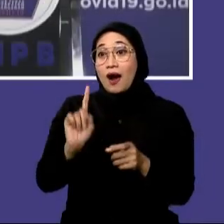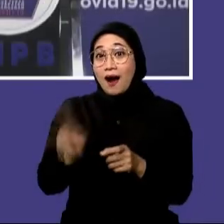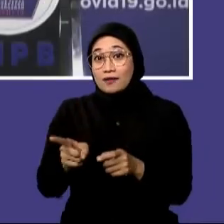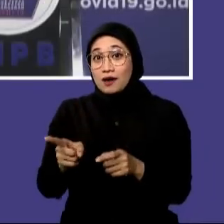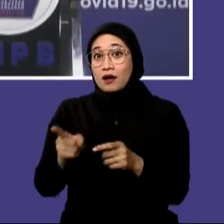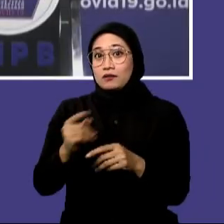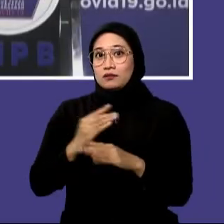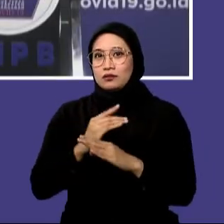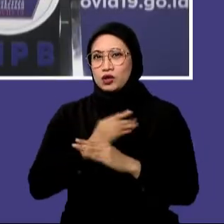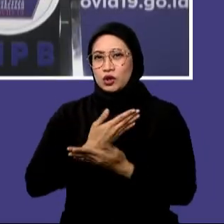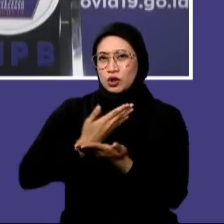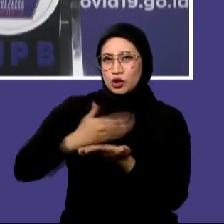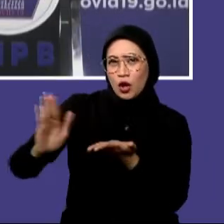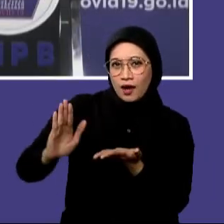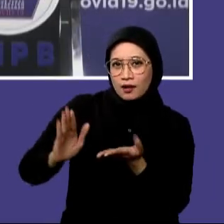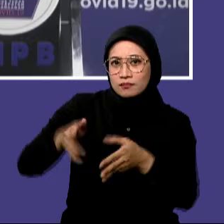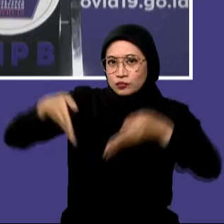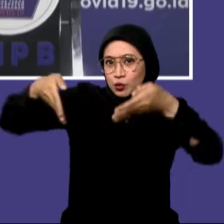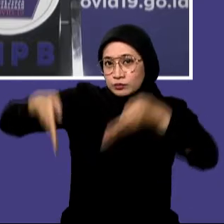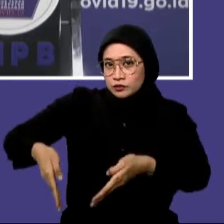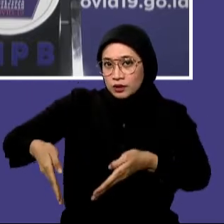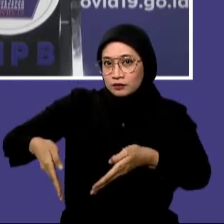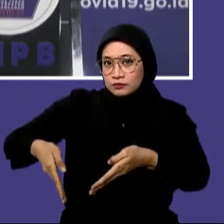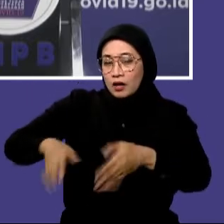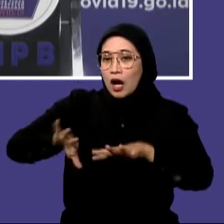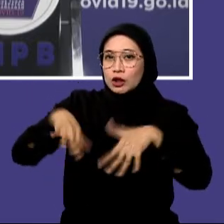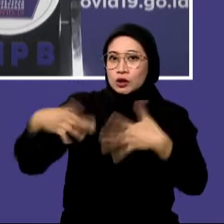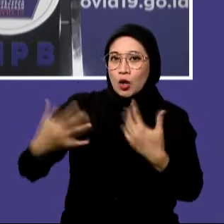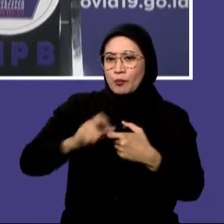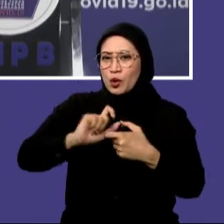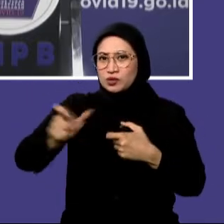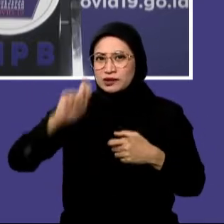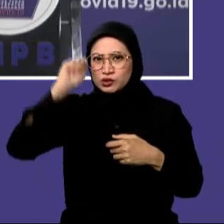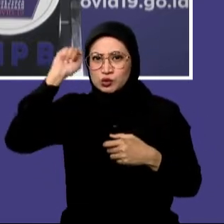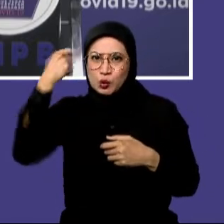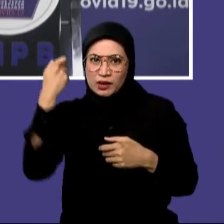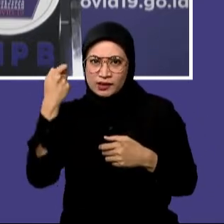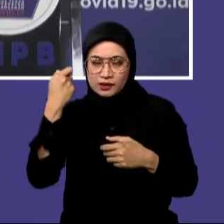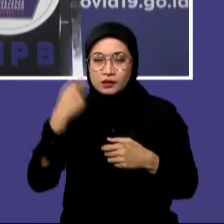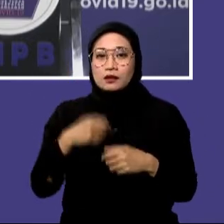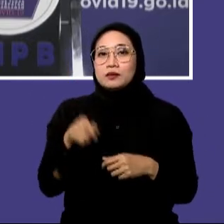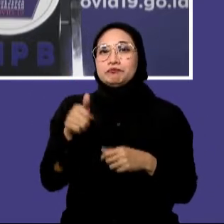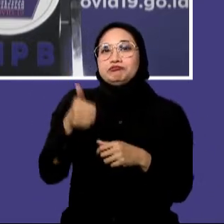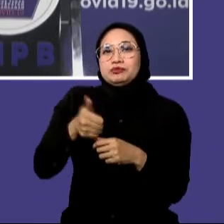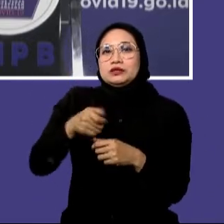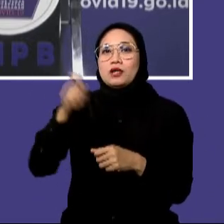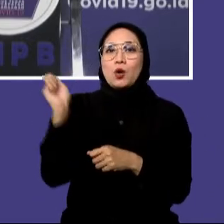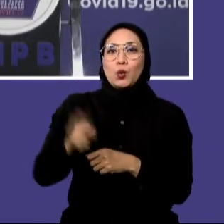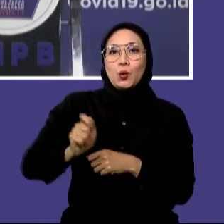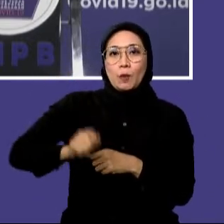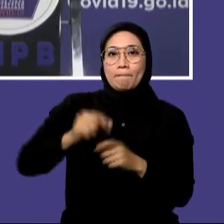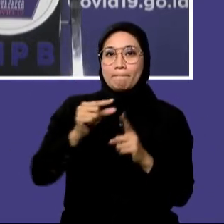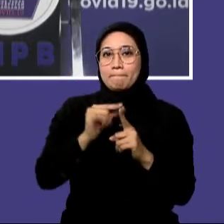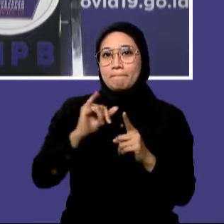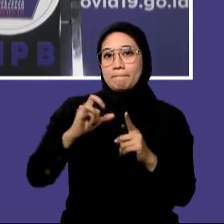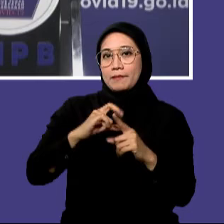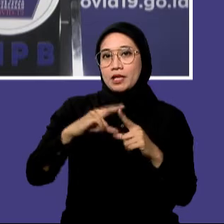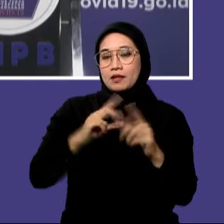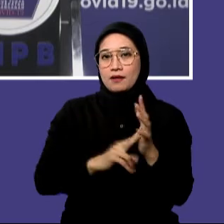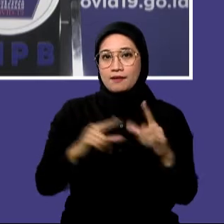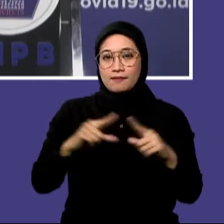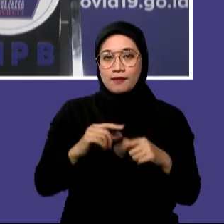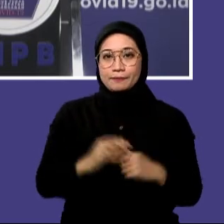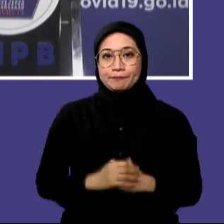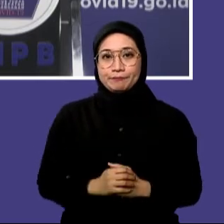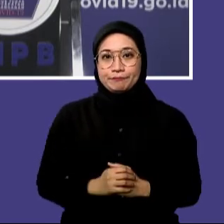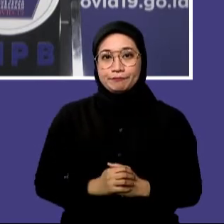sehingga merintangi dan atau mempersulit proses pemakaman tersebut dapat dipidana. Untuk mewujudkan amanat